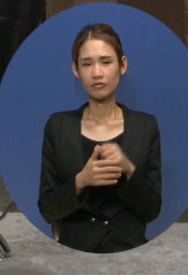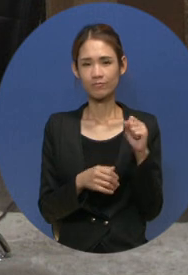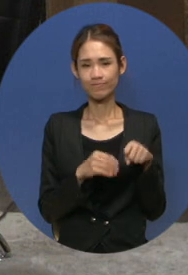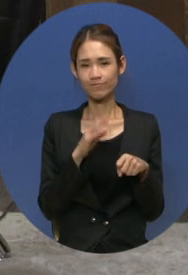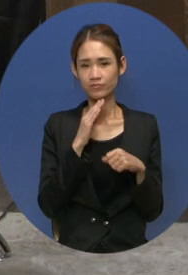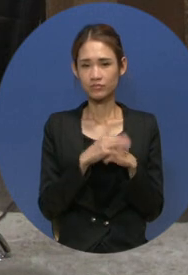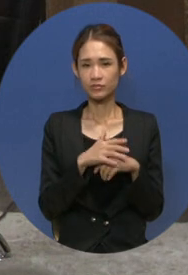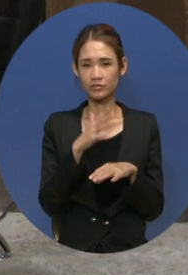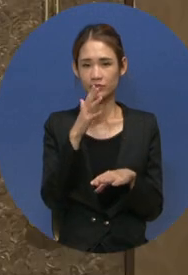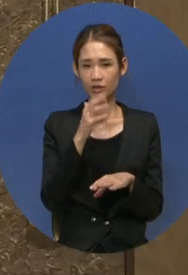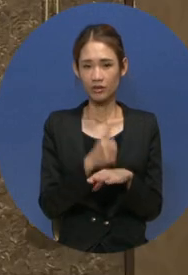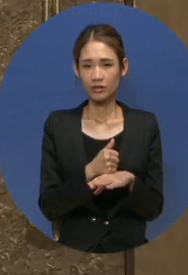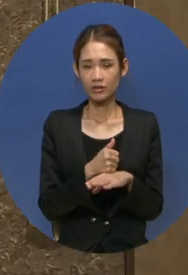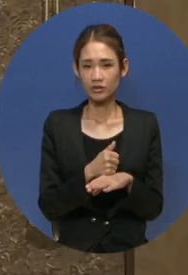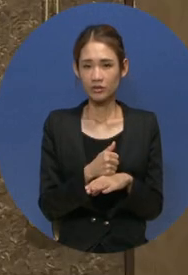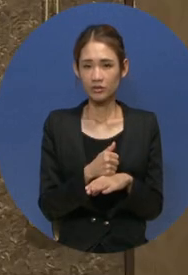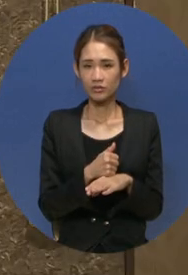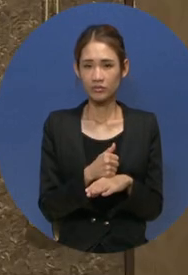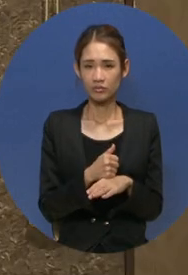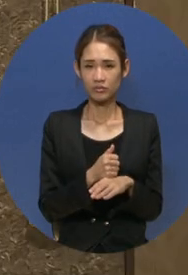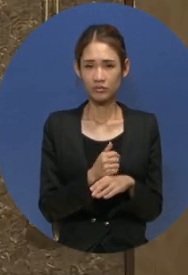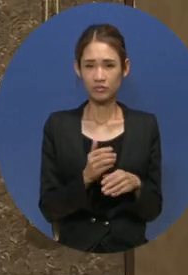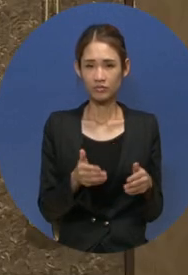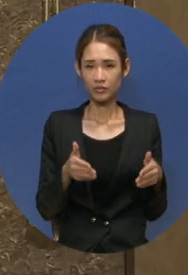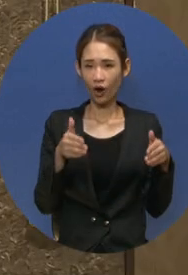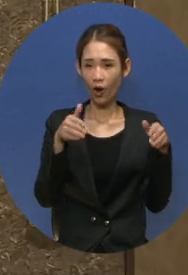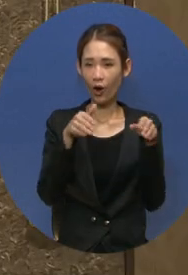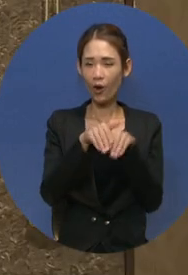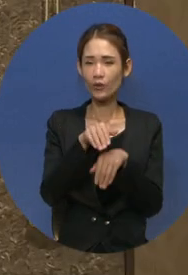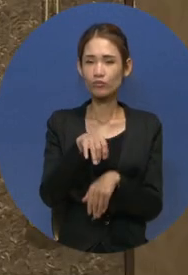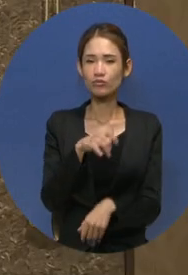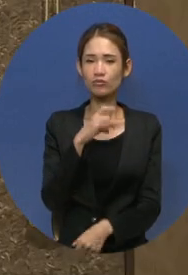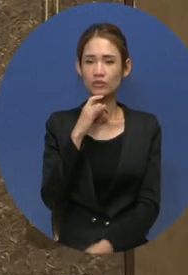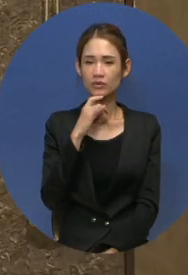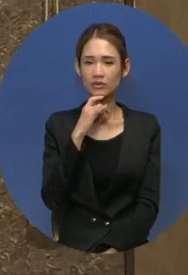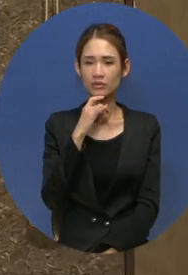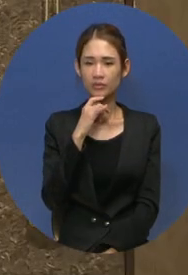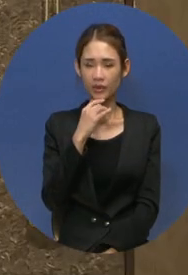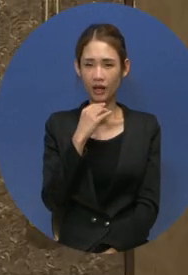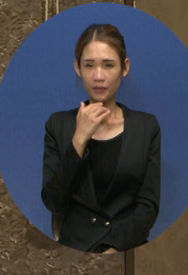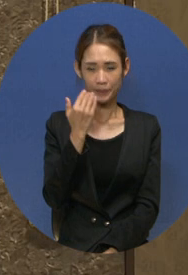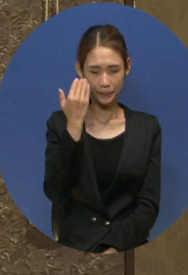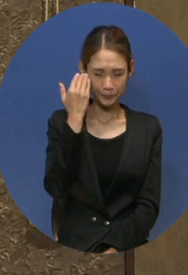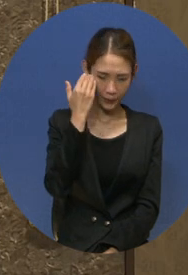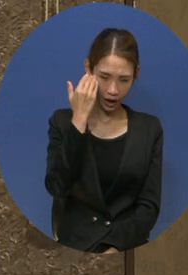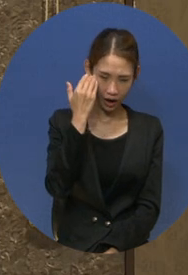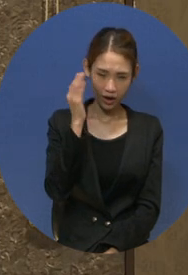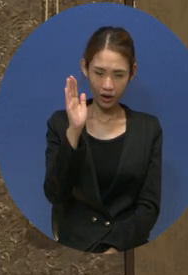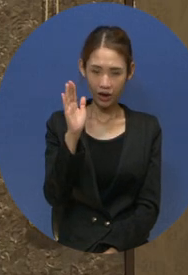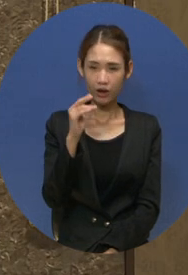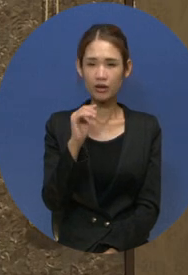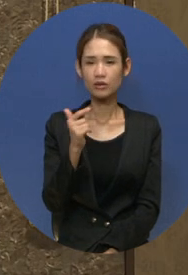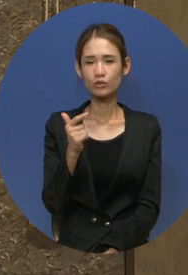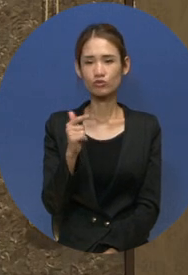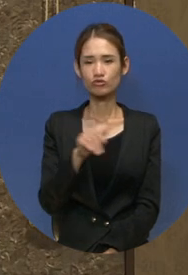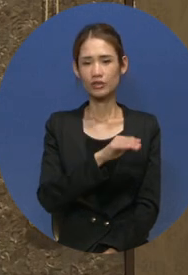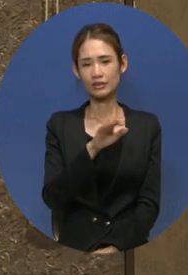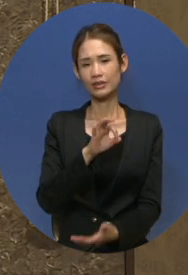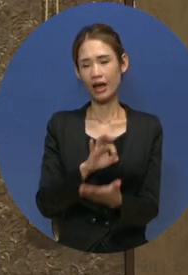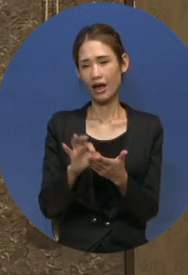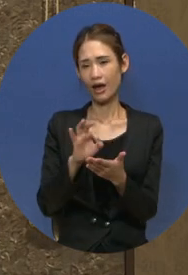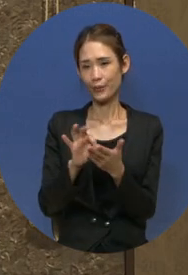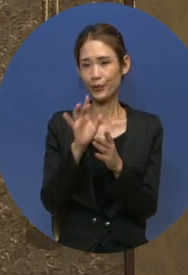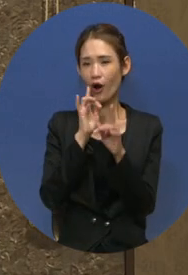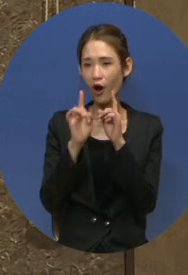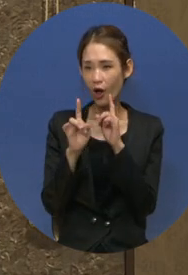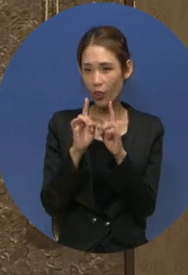예, 결국은 이 뭐 건물만 이렇게 어떤 장벽이 있는 게 아니고 네. 우리가